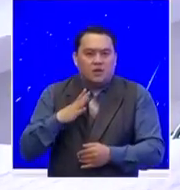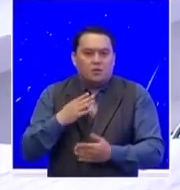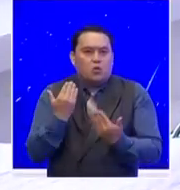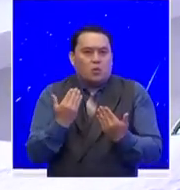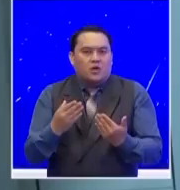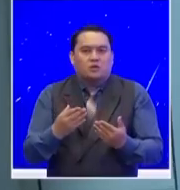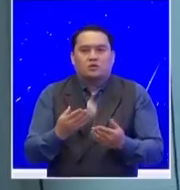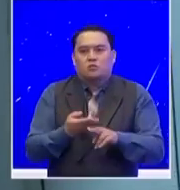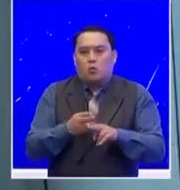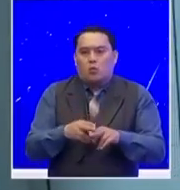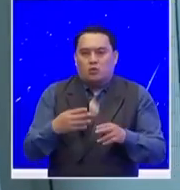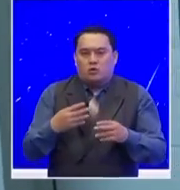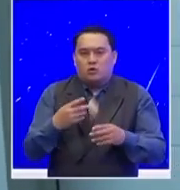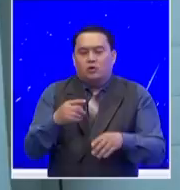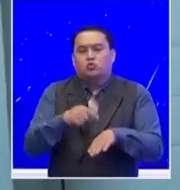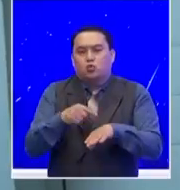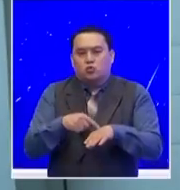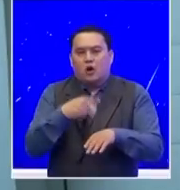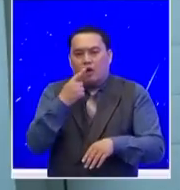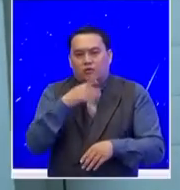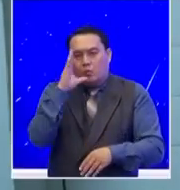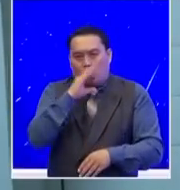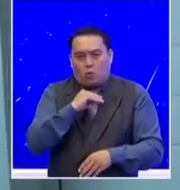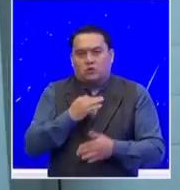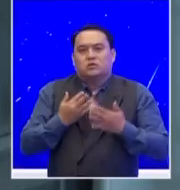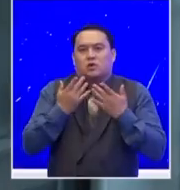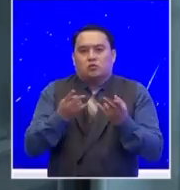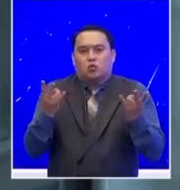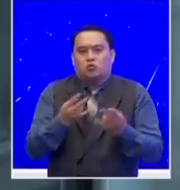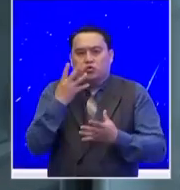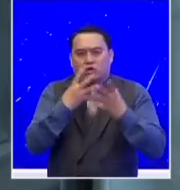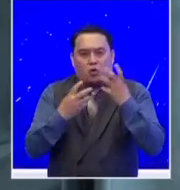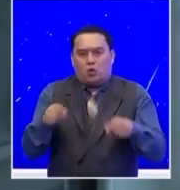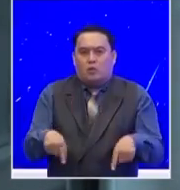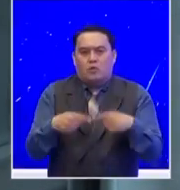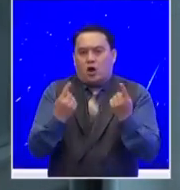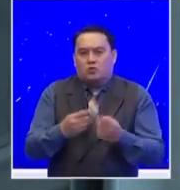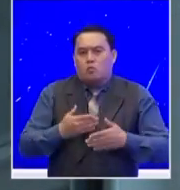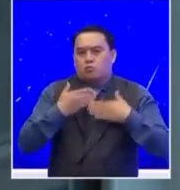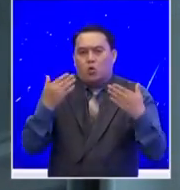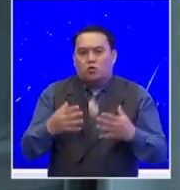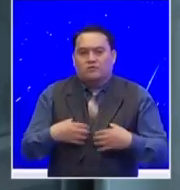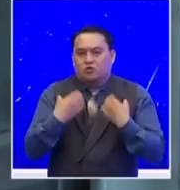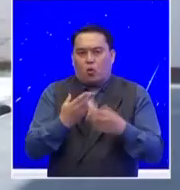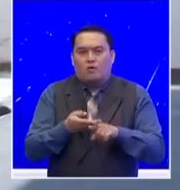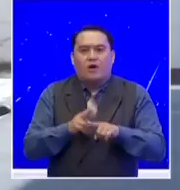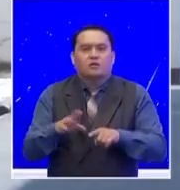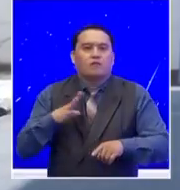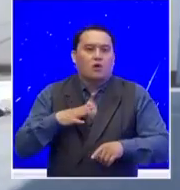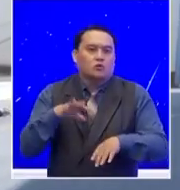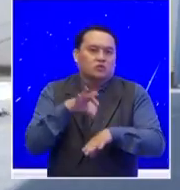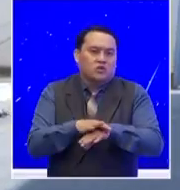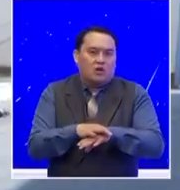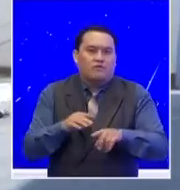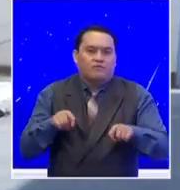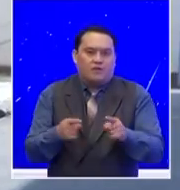В данное время ребенок вышел из комы, он уже может говорить, однако ему требуется серьезная реабилитация после пережитого шока. Подозреваемый задержан